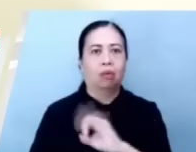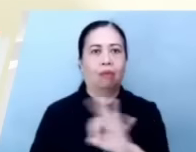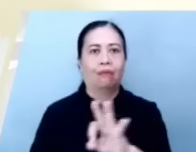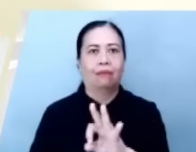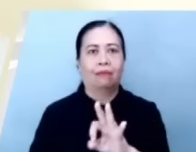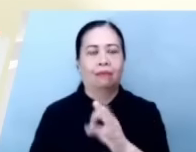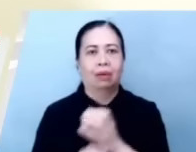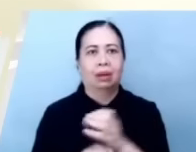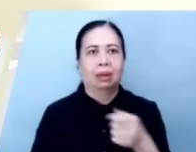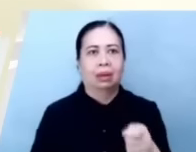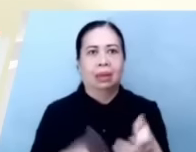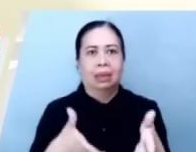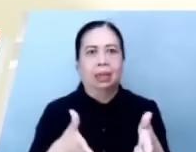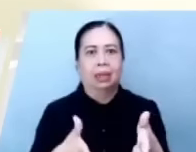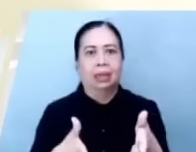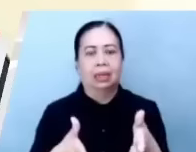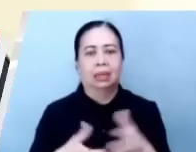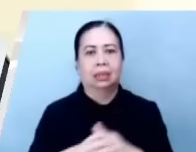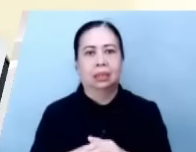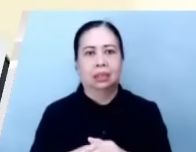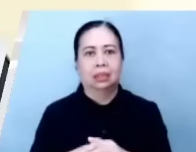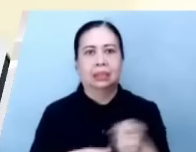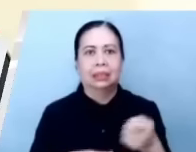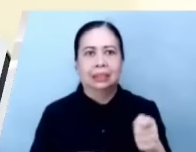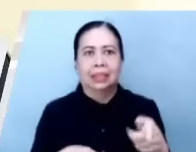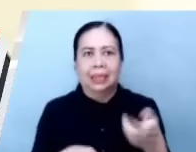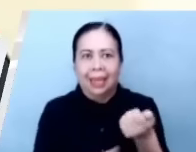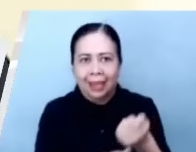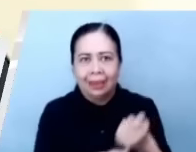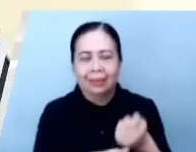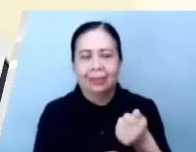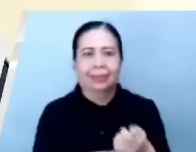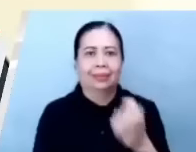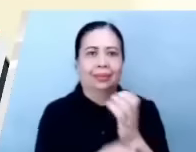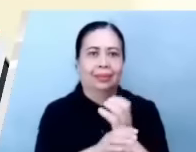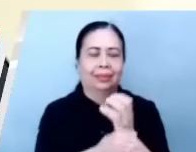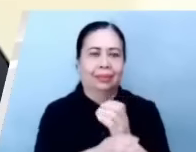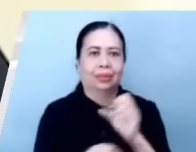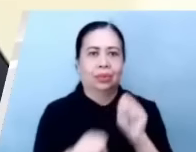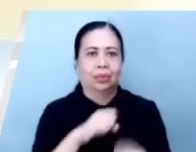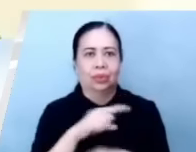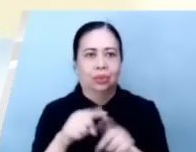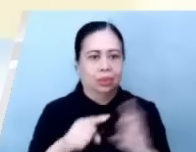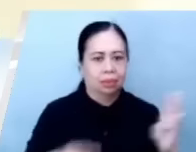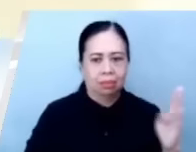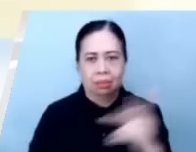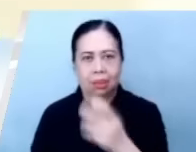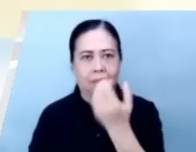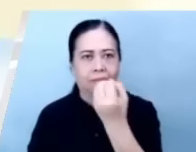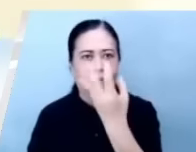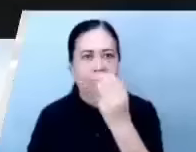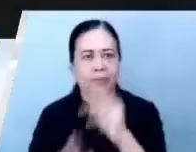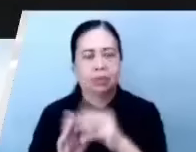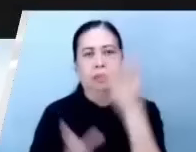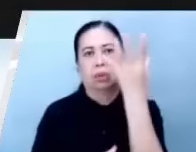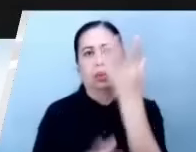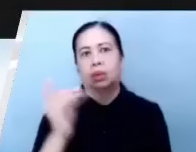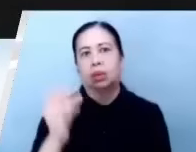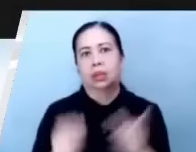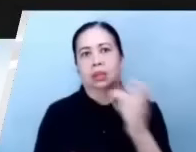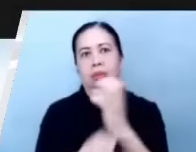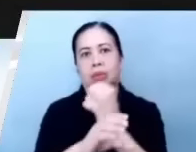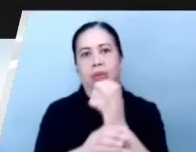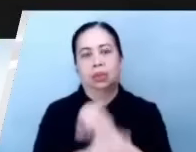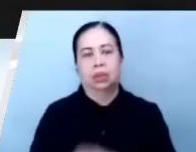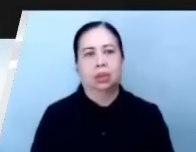hees din yung sushi so nasa loob din sakyan Kaya nung bumalik sila after 15 minutes wala na siyang makita ng sasakyan agad daw na